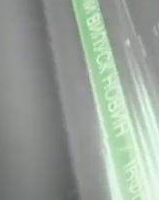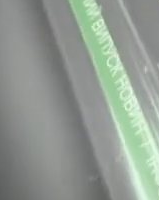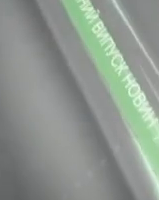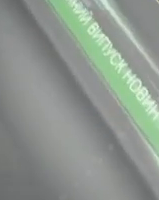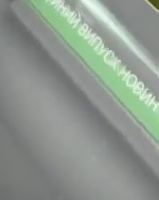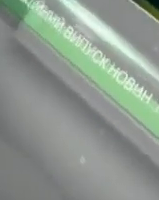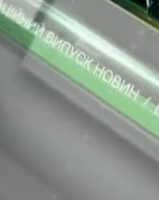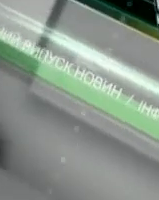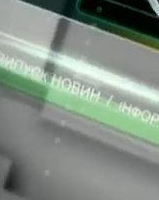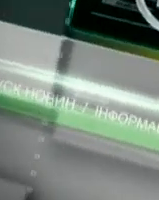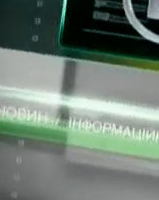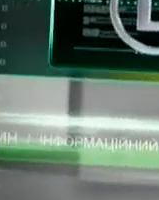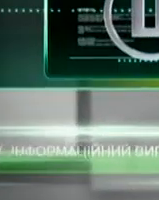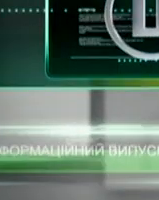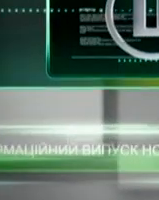Дякую.